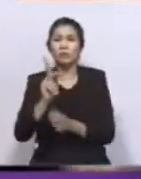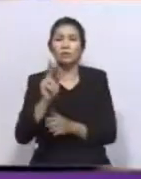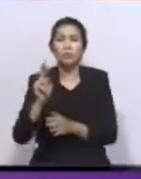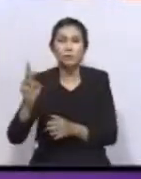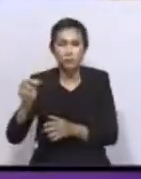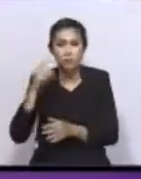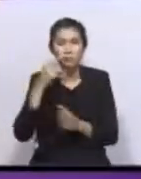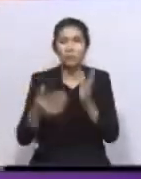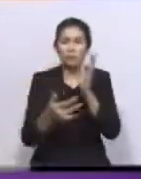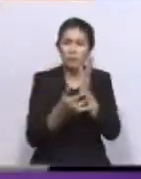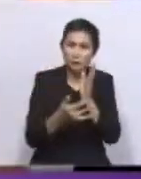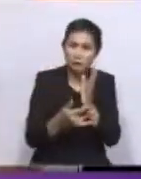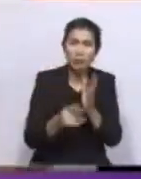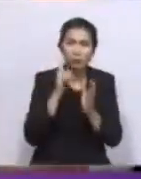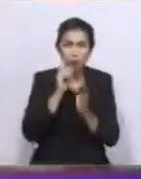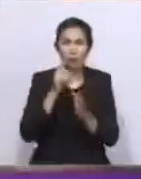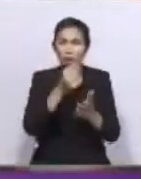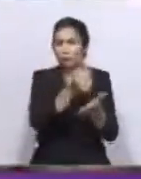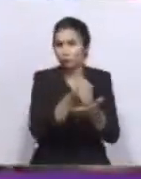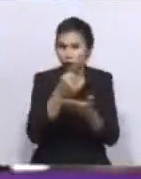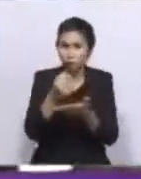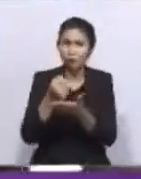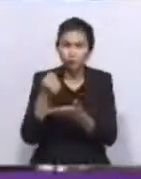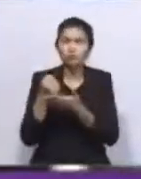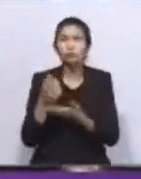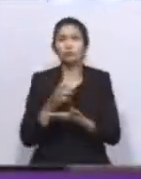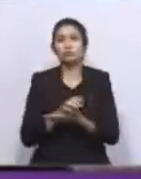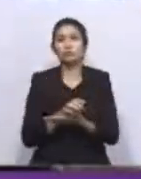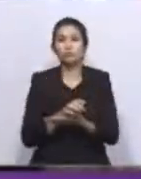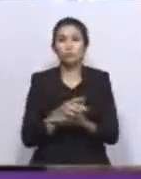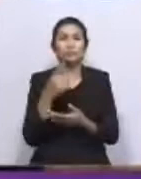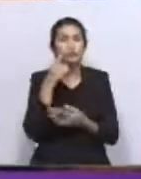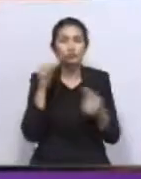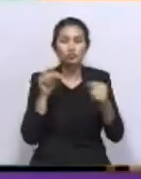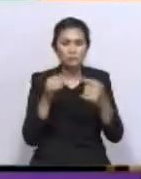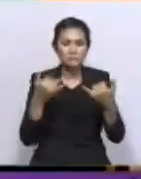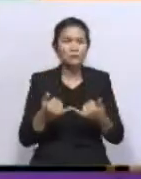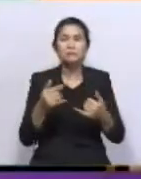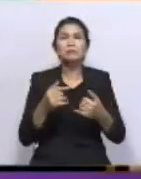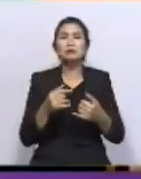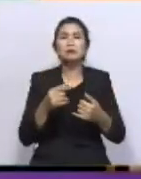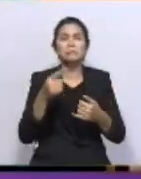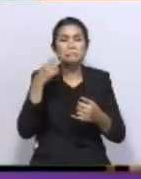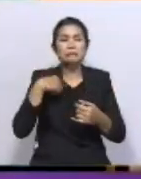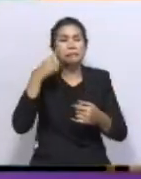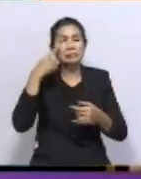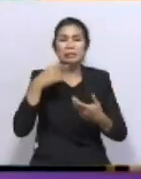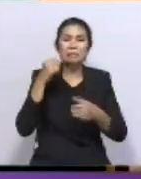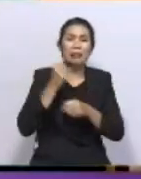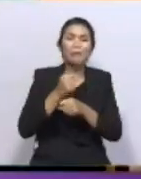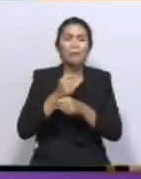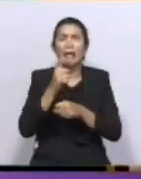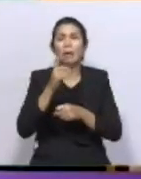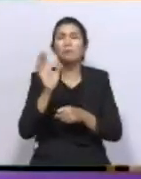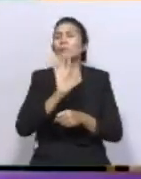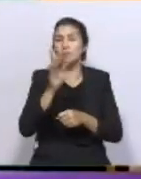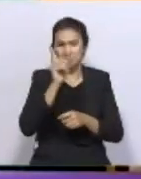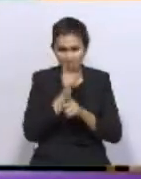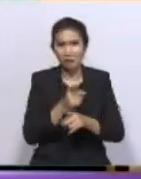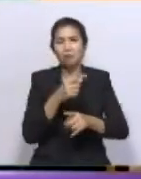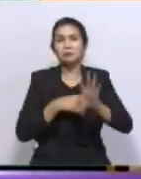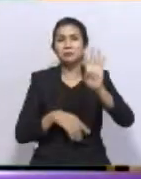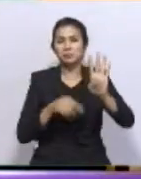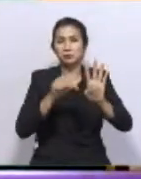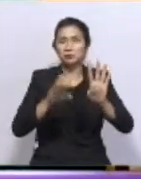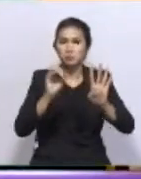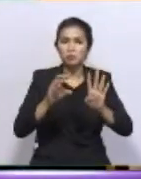จะต้องเข้ามาในหลายสาขานะครับหนีไม่พ้นเป็นยุค 4.0 นะครับของสมาร์ทฟาร์มเมอร์